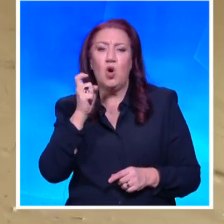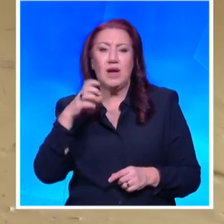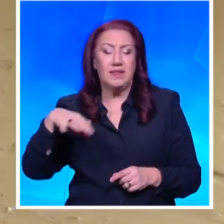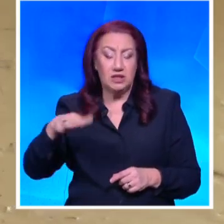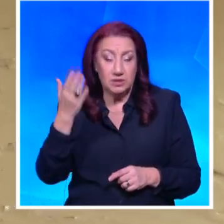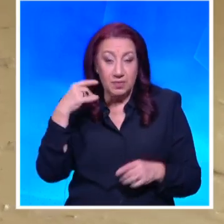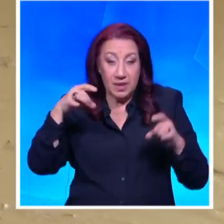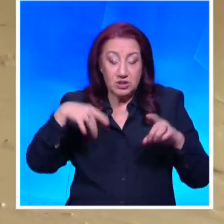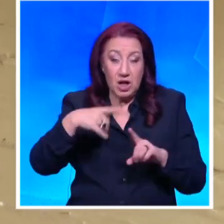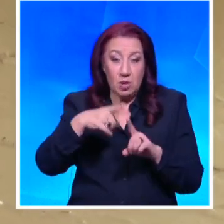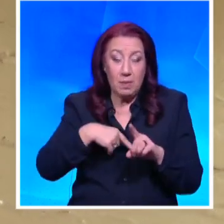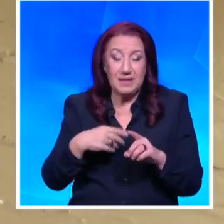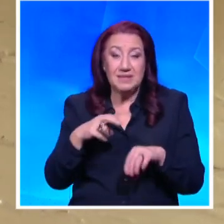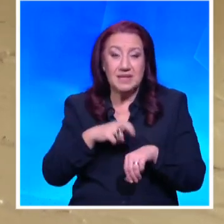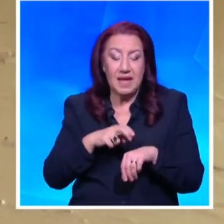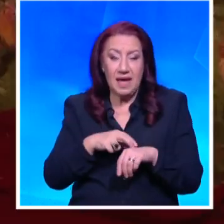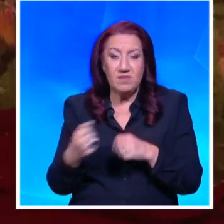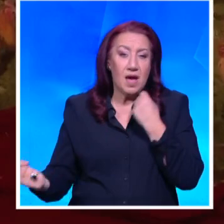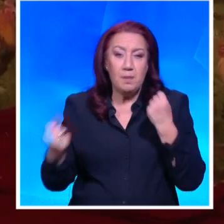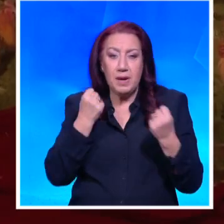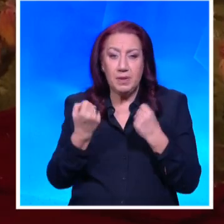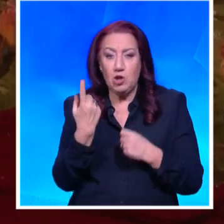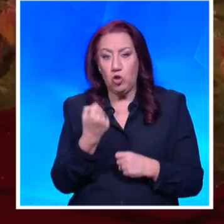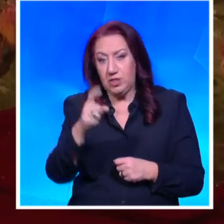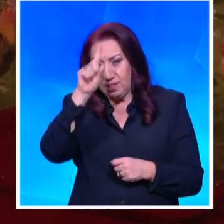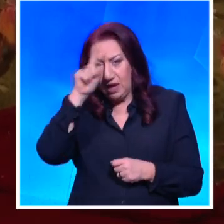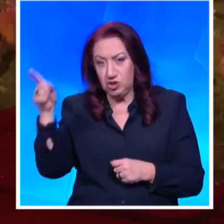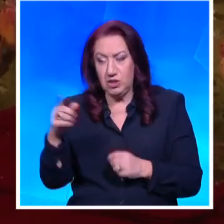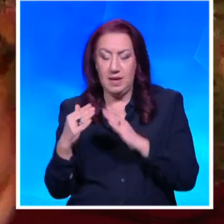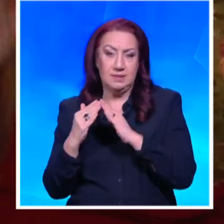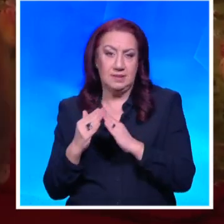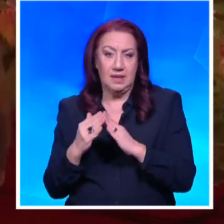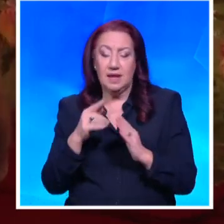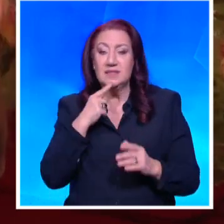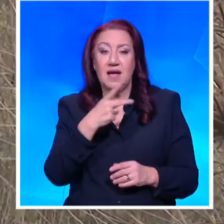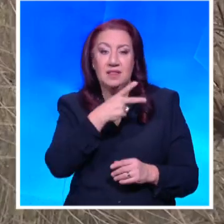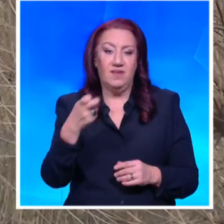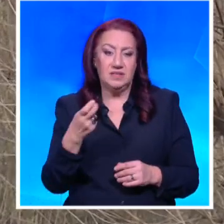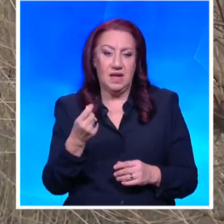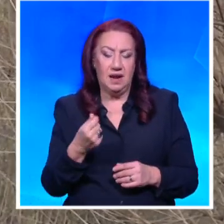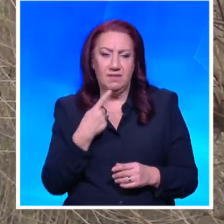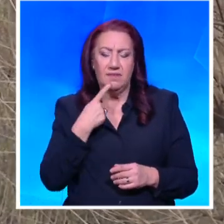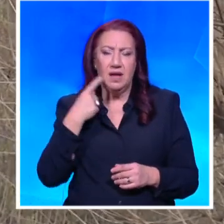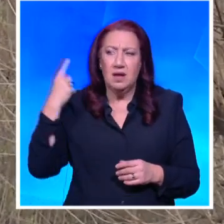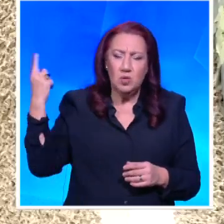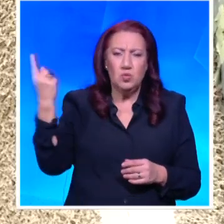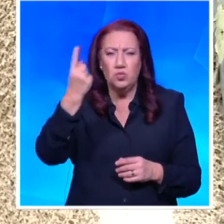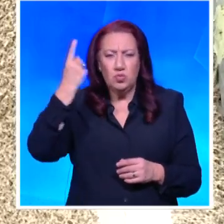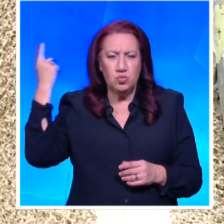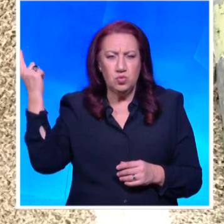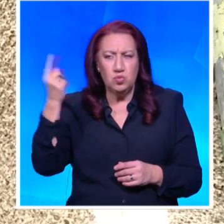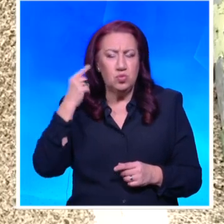пребит жестоко от съседка за 200 лева. Взема никой. Сирка с сирената. Селото се